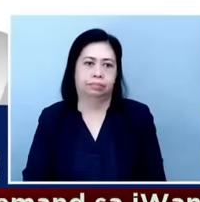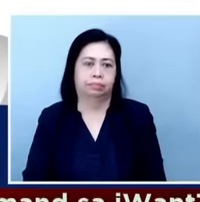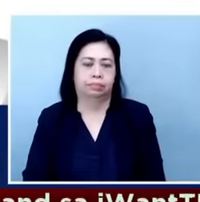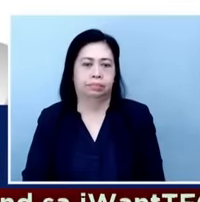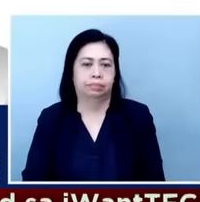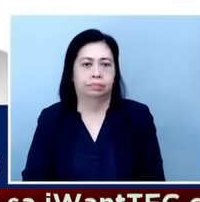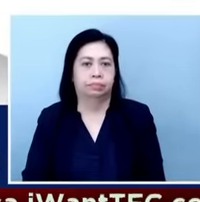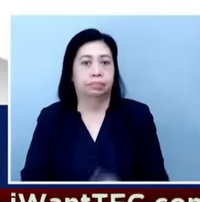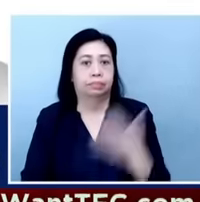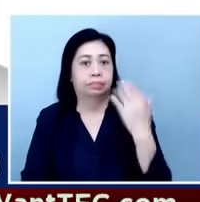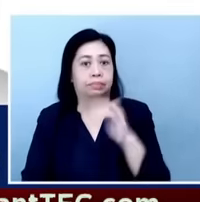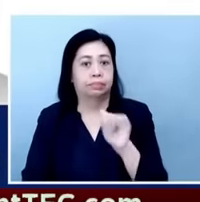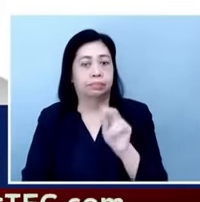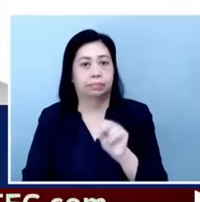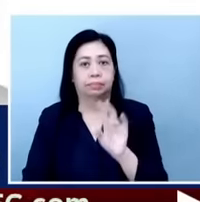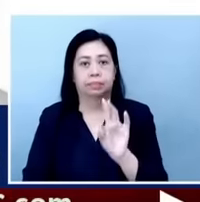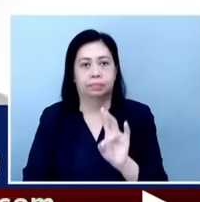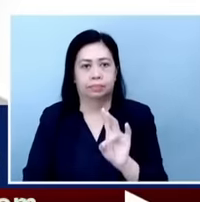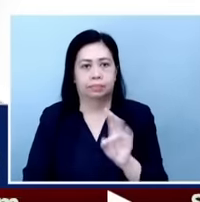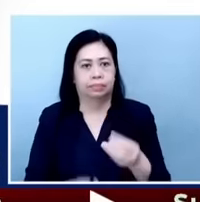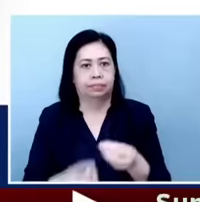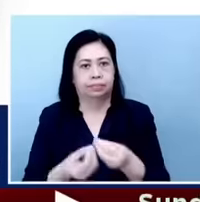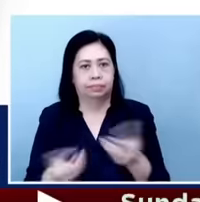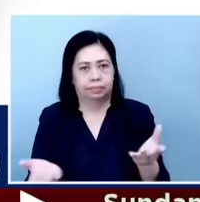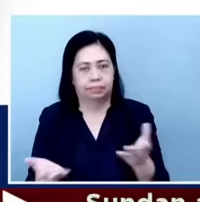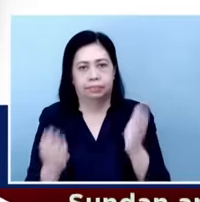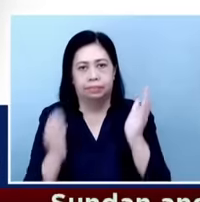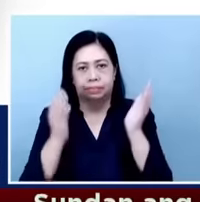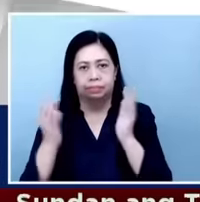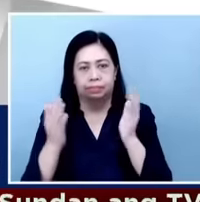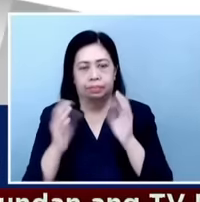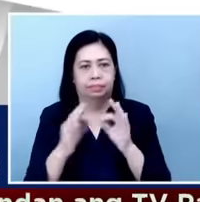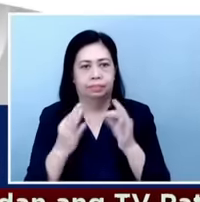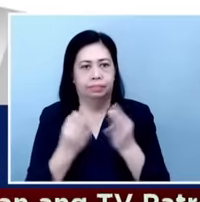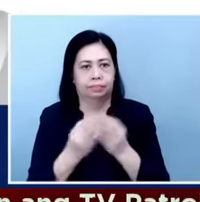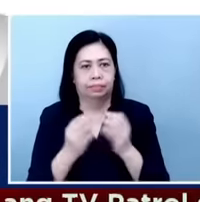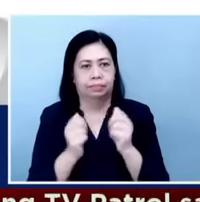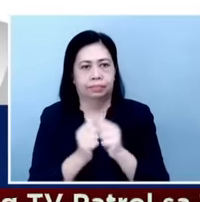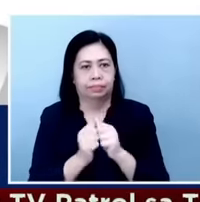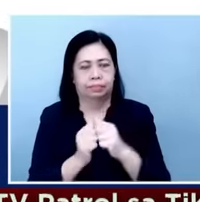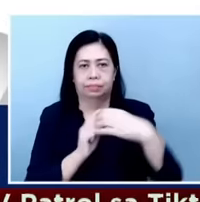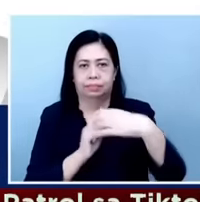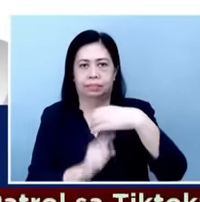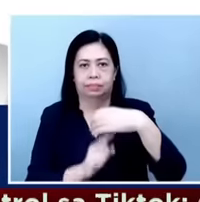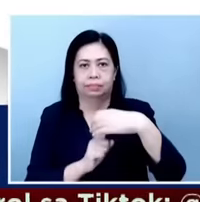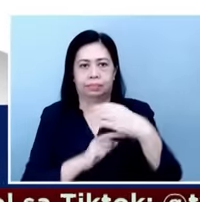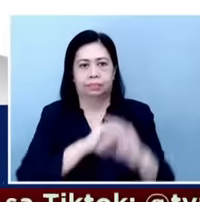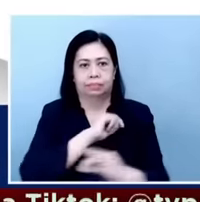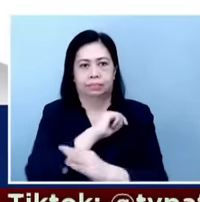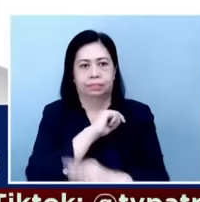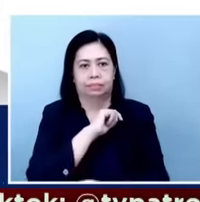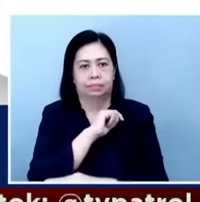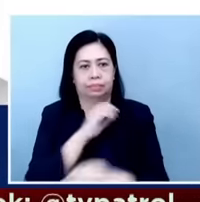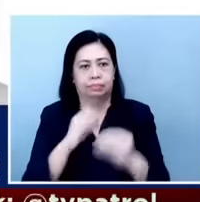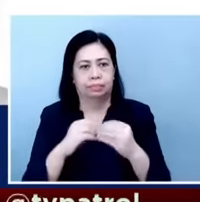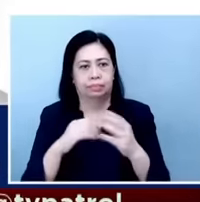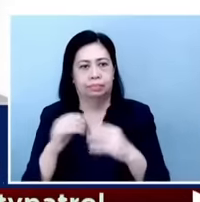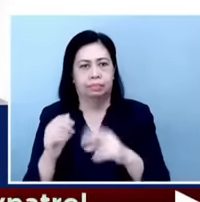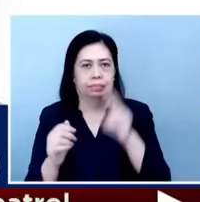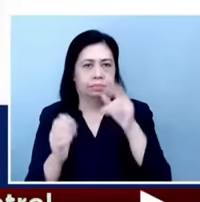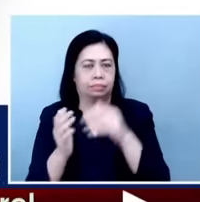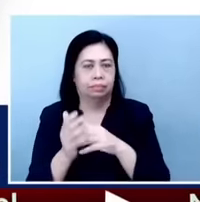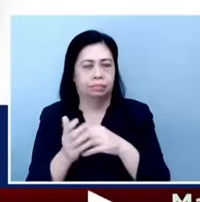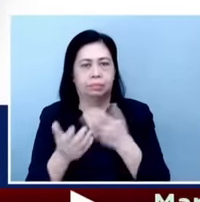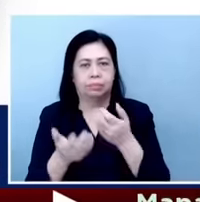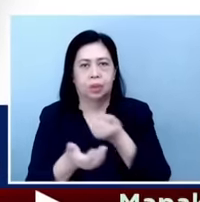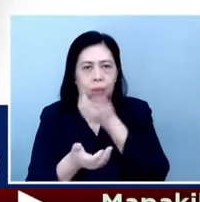Noong January 7, namigay ang Lingkod Kapamilya, katuwang ang ABS-CBN Foundation, ng mahigit 2,000 hot meals